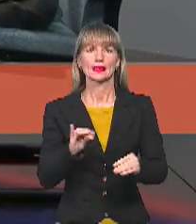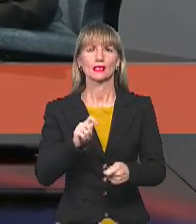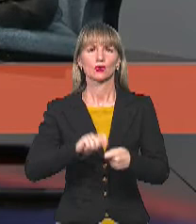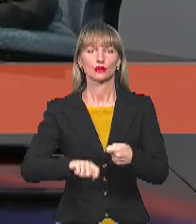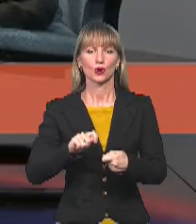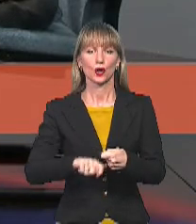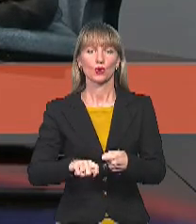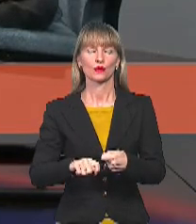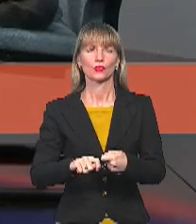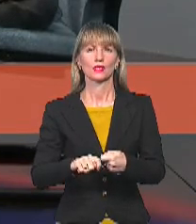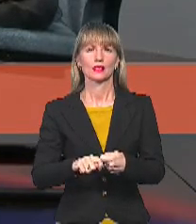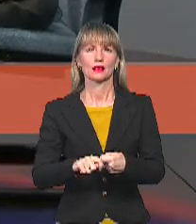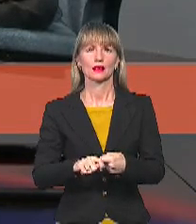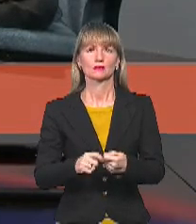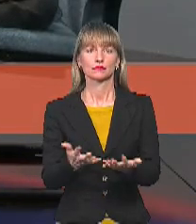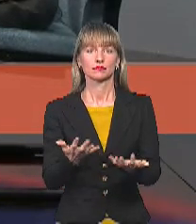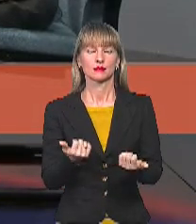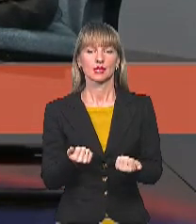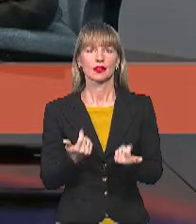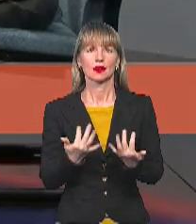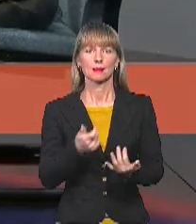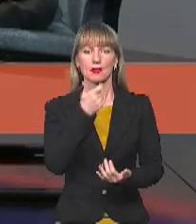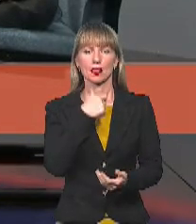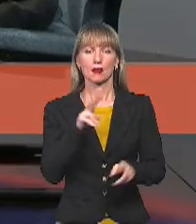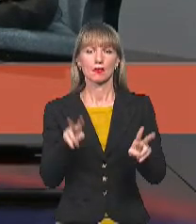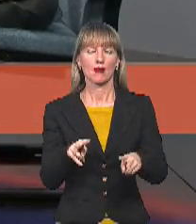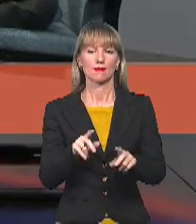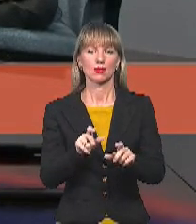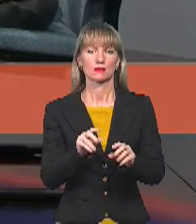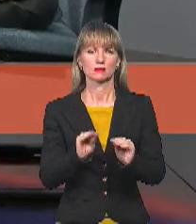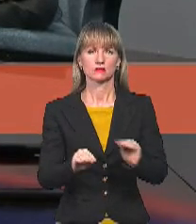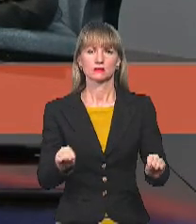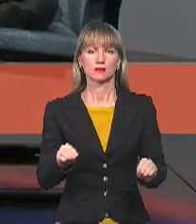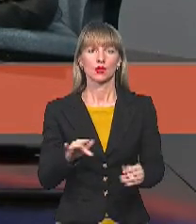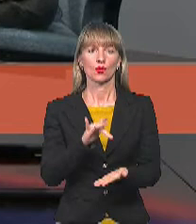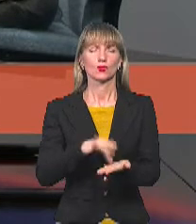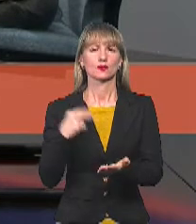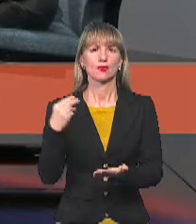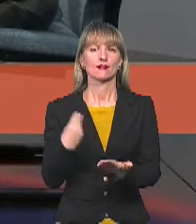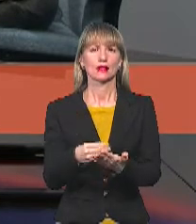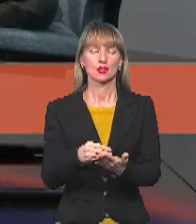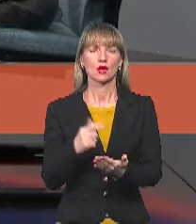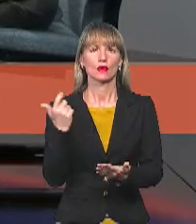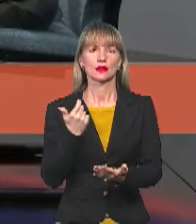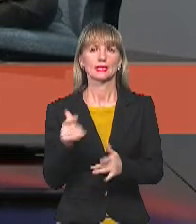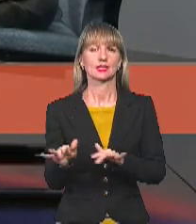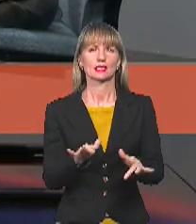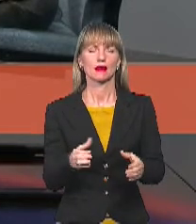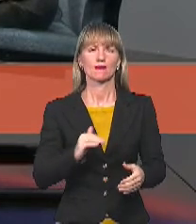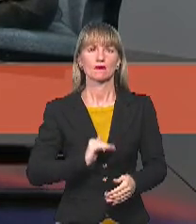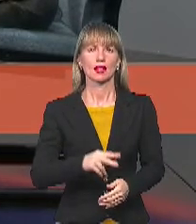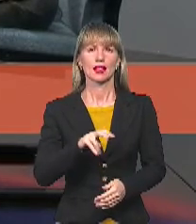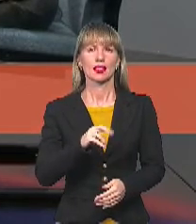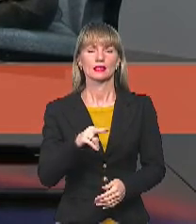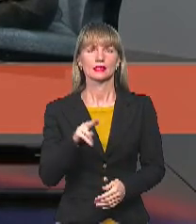контролює додержання вимог правил благоустрою території міста Запоріжжя. Фінансова господарська діяльність компанії